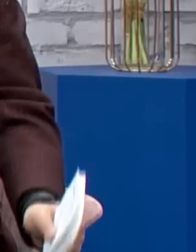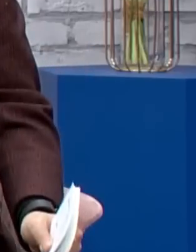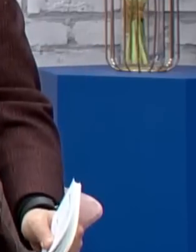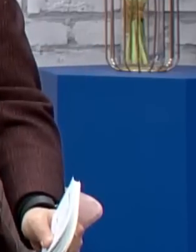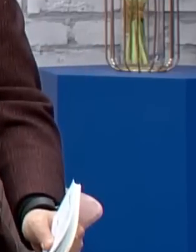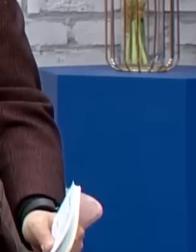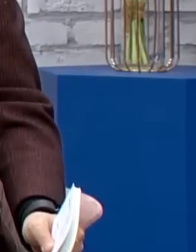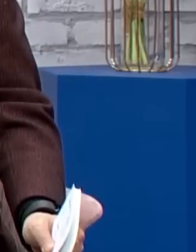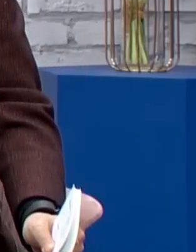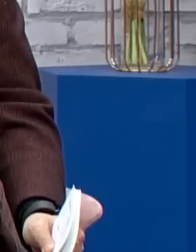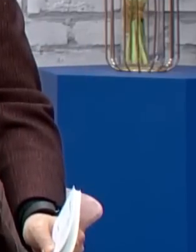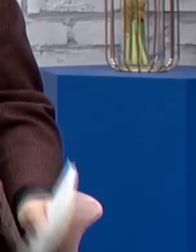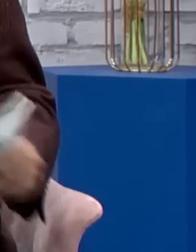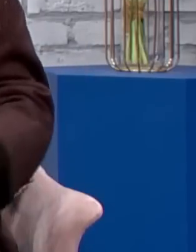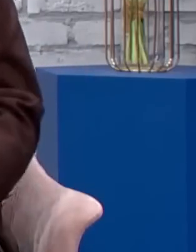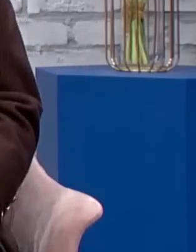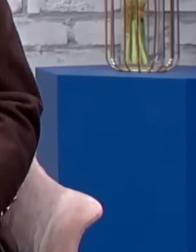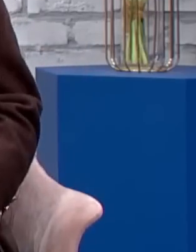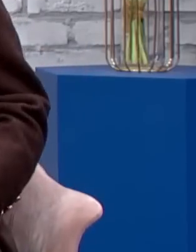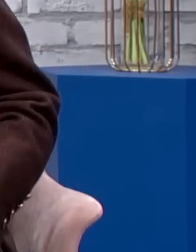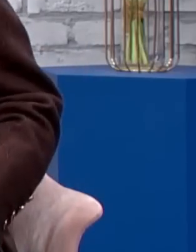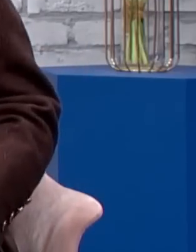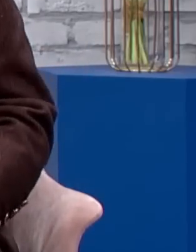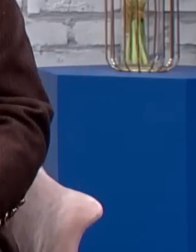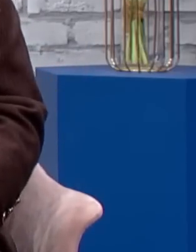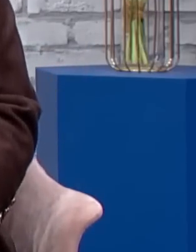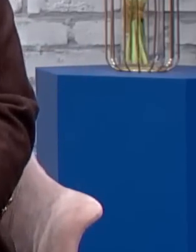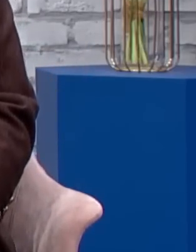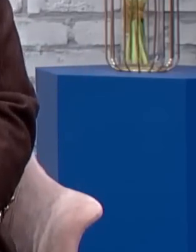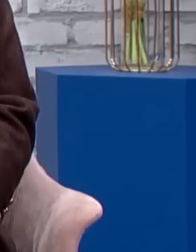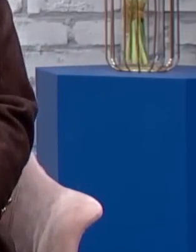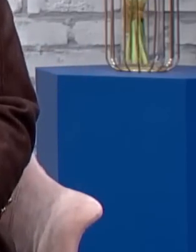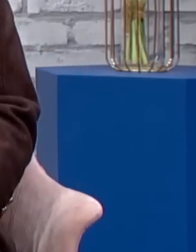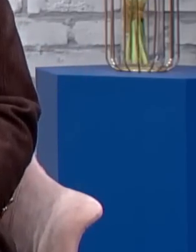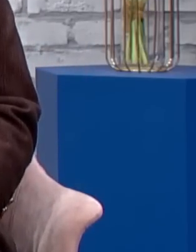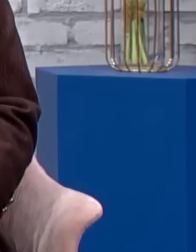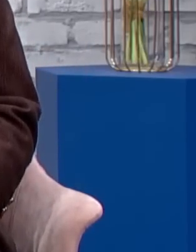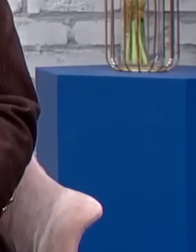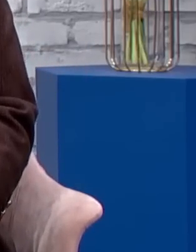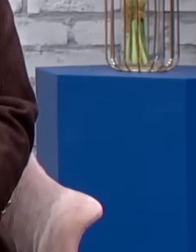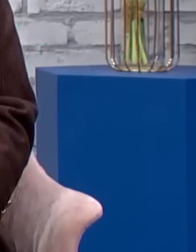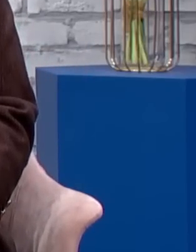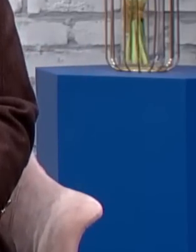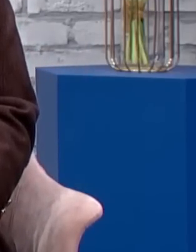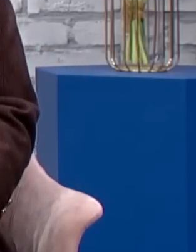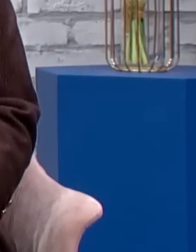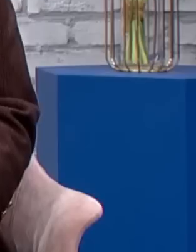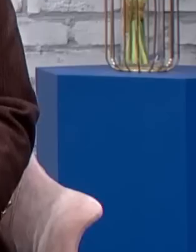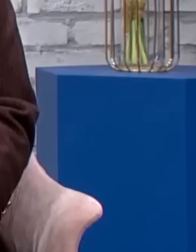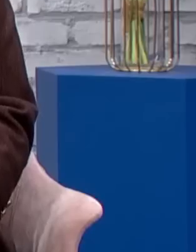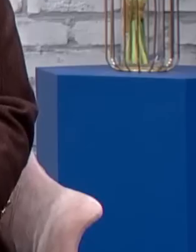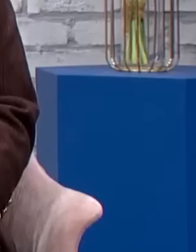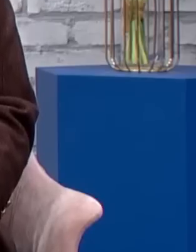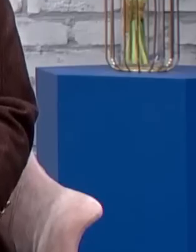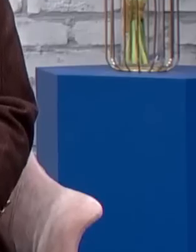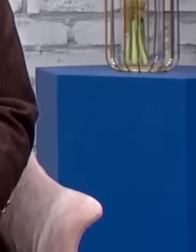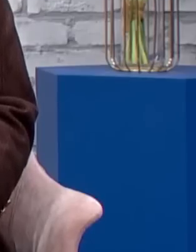아래 전화번호 나가고 있습니다. 자, 이곳으로 전화 주시면 저희들이 정말 자료 많이 갖고 있거든요. 네. 저희들이 갖고 있는 노하우를